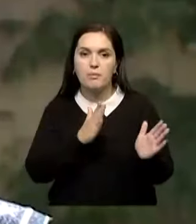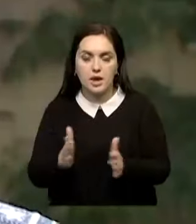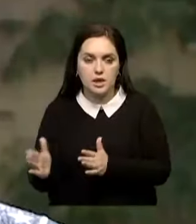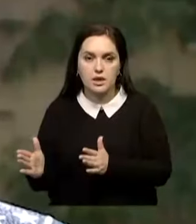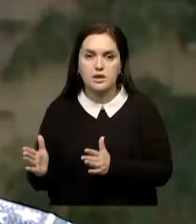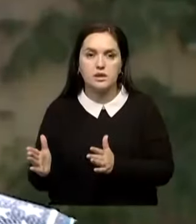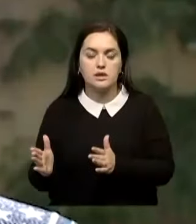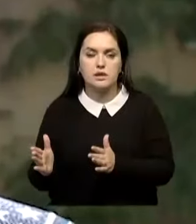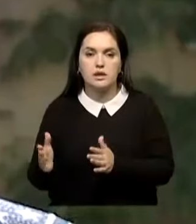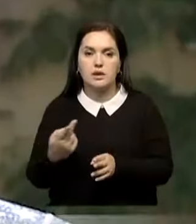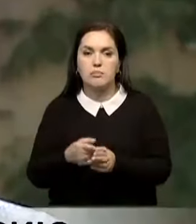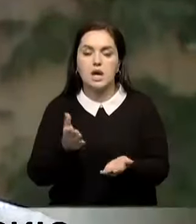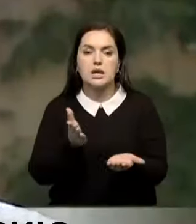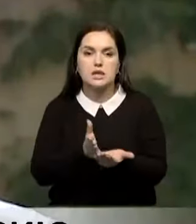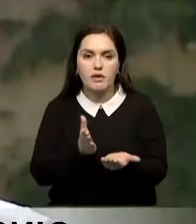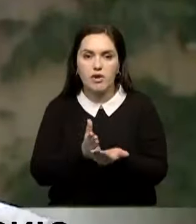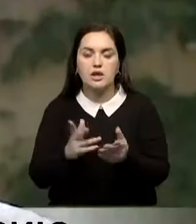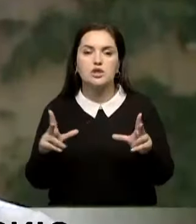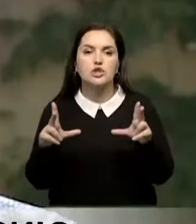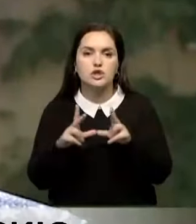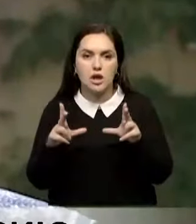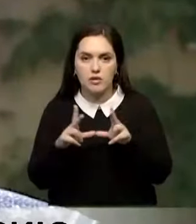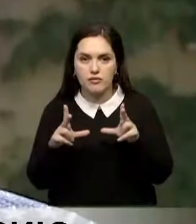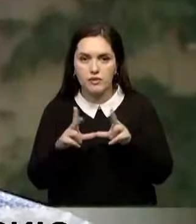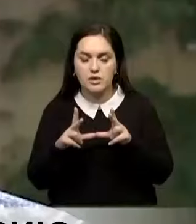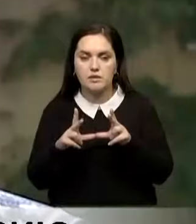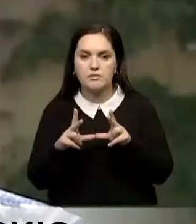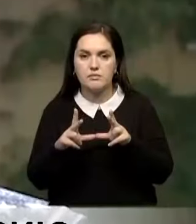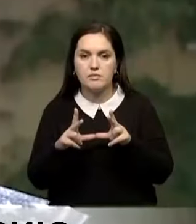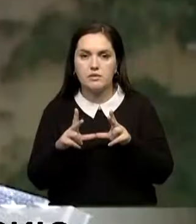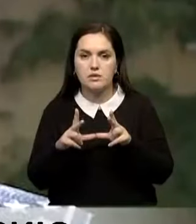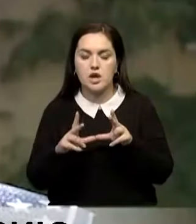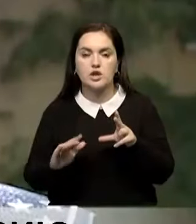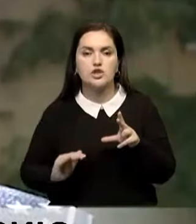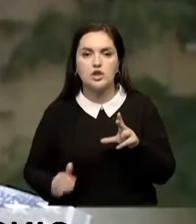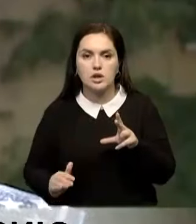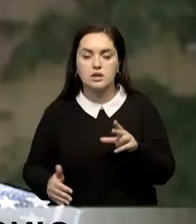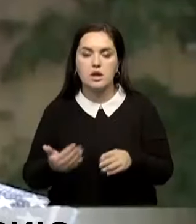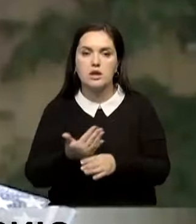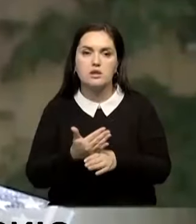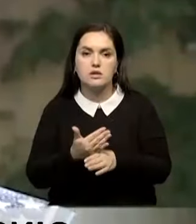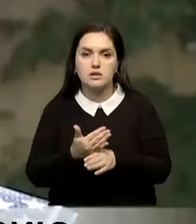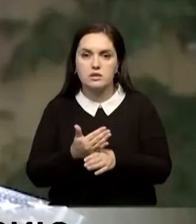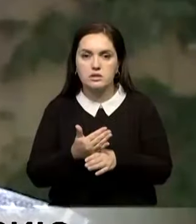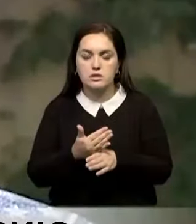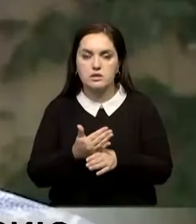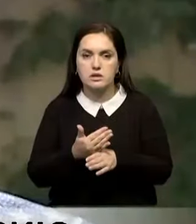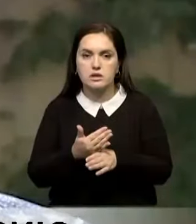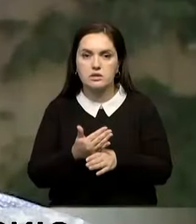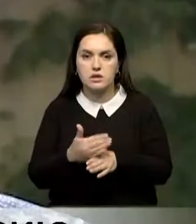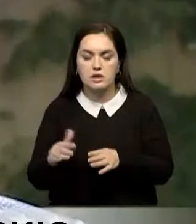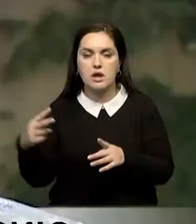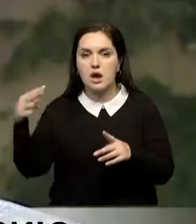основном выбрасывают диваны, шкафы и, соответственно, в частных секторах делают обрезки